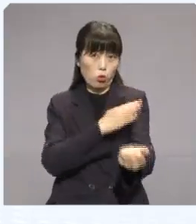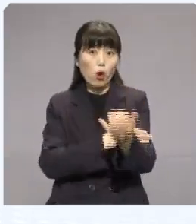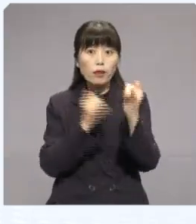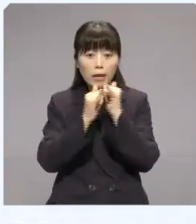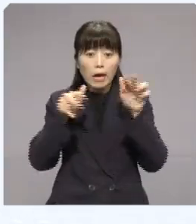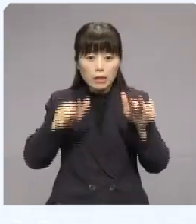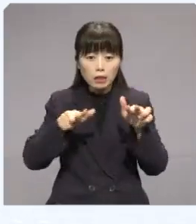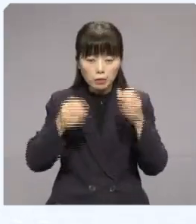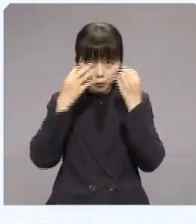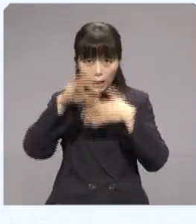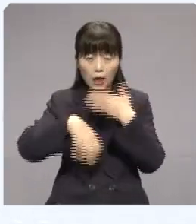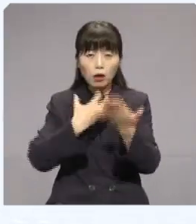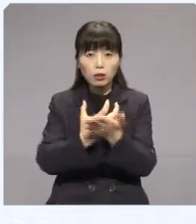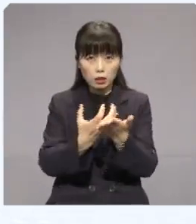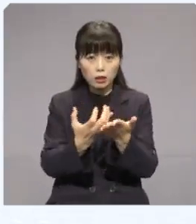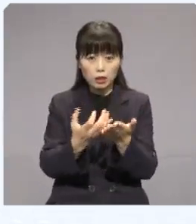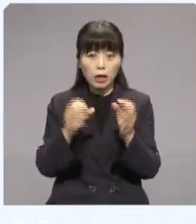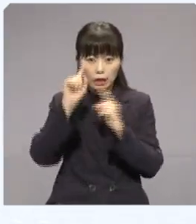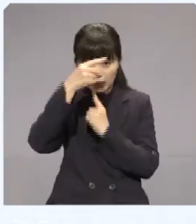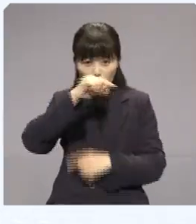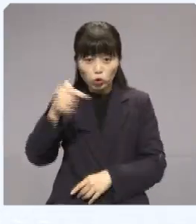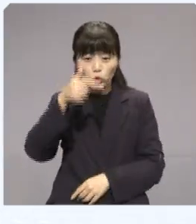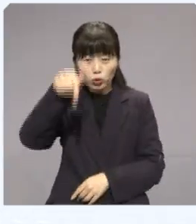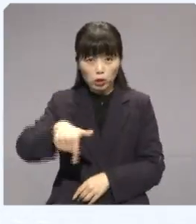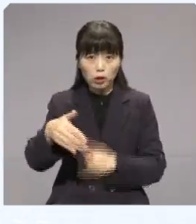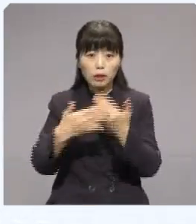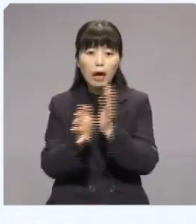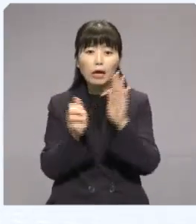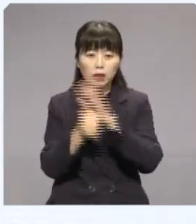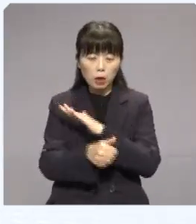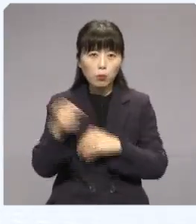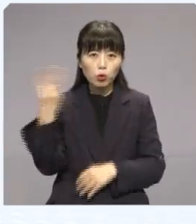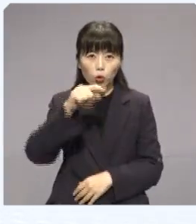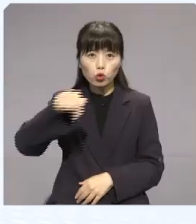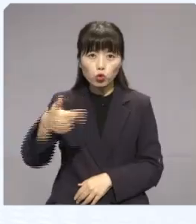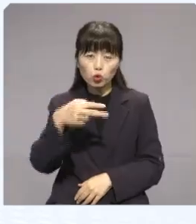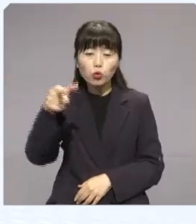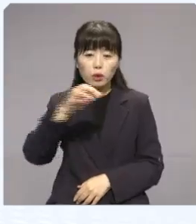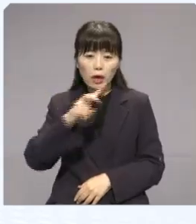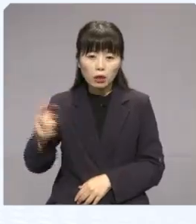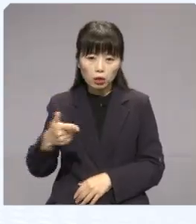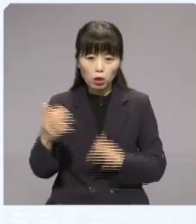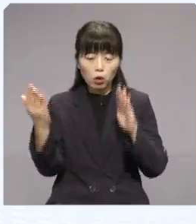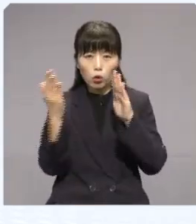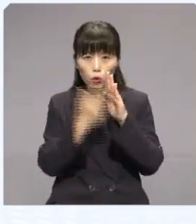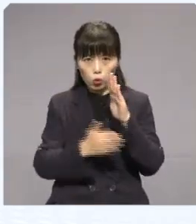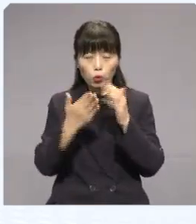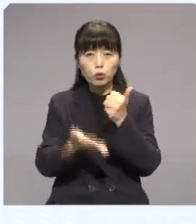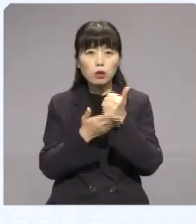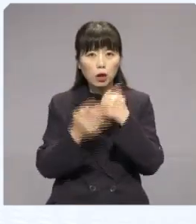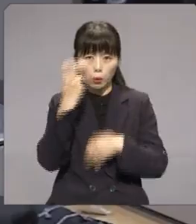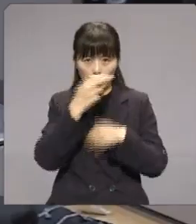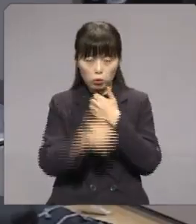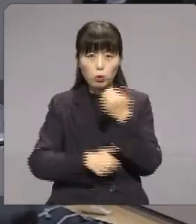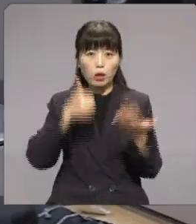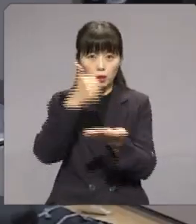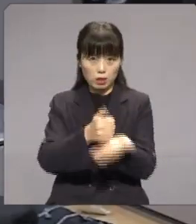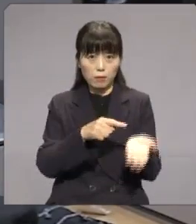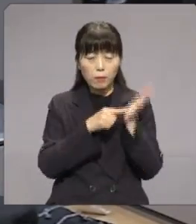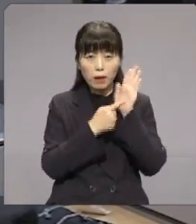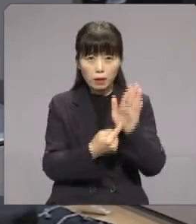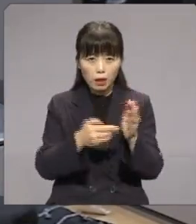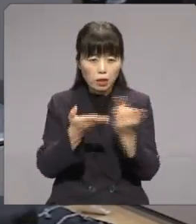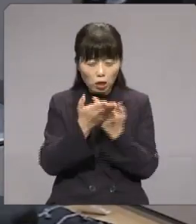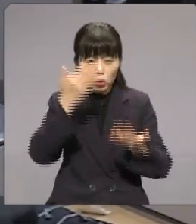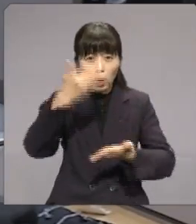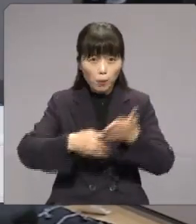현재 개혁신당 의원인 이준석 당대표 그리고 윤상현 공천관리위원장이었다고 했습니다.